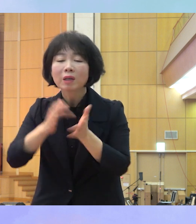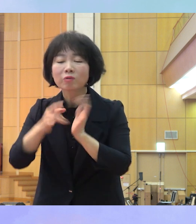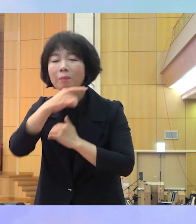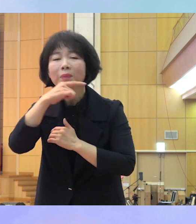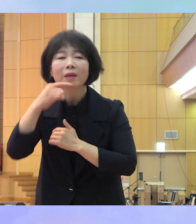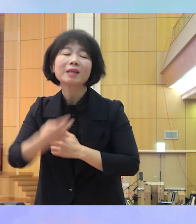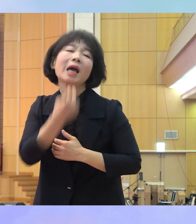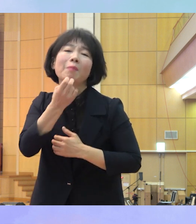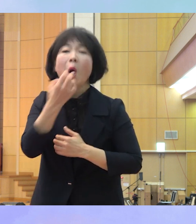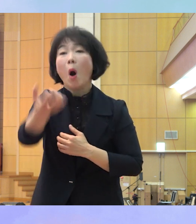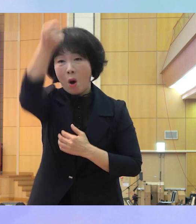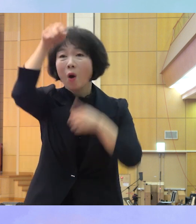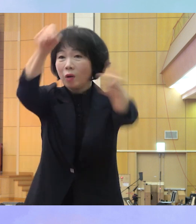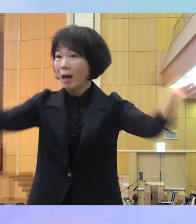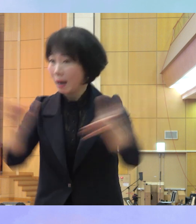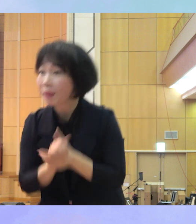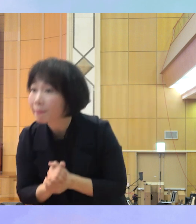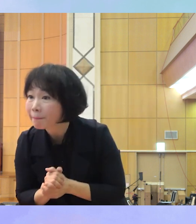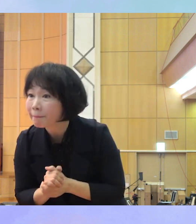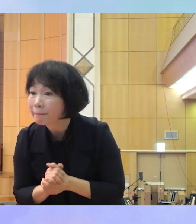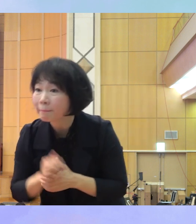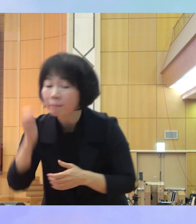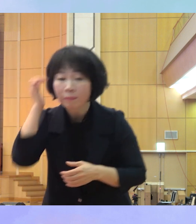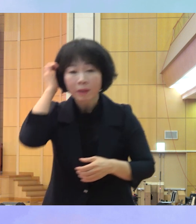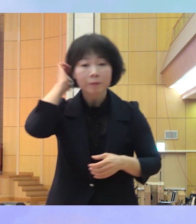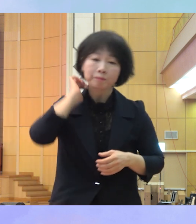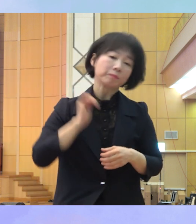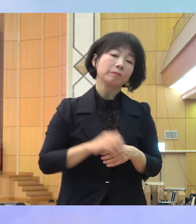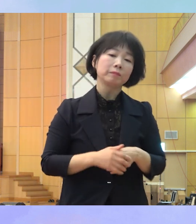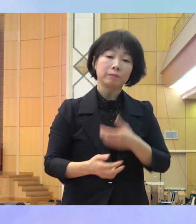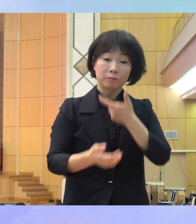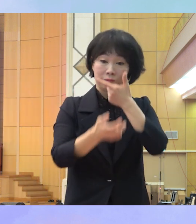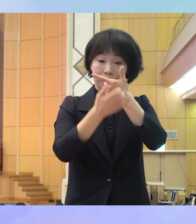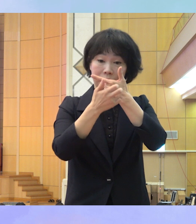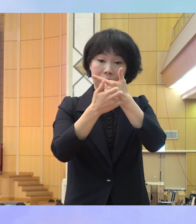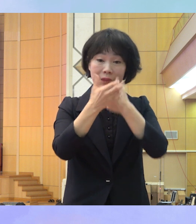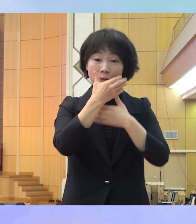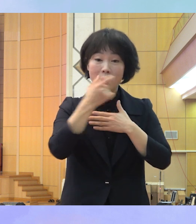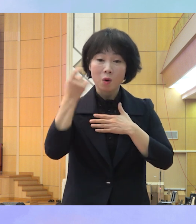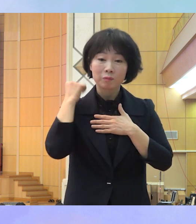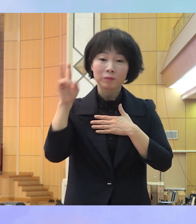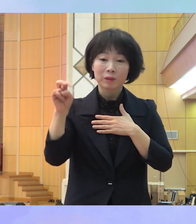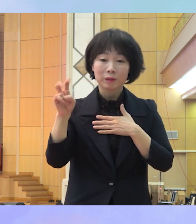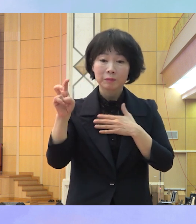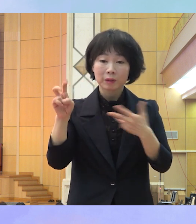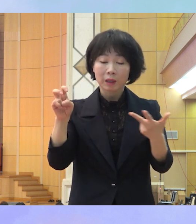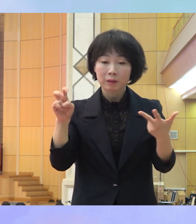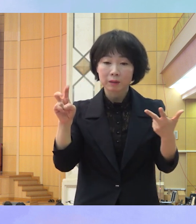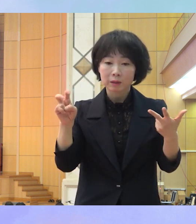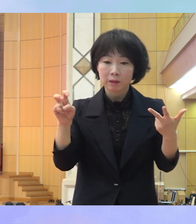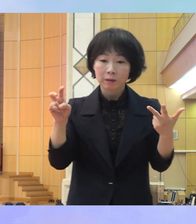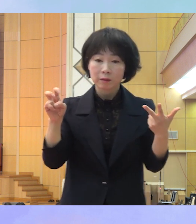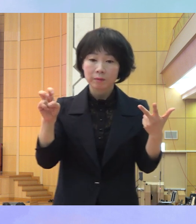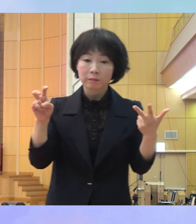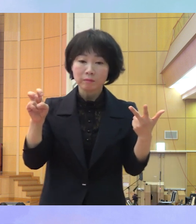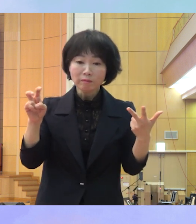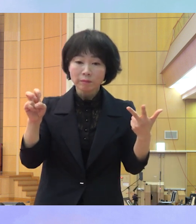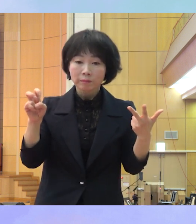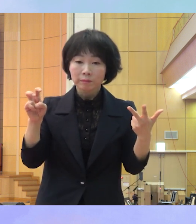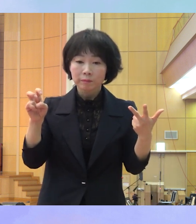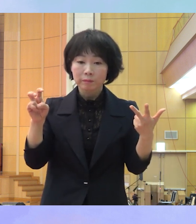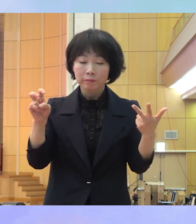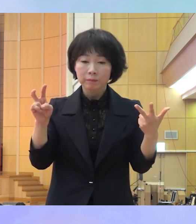누가복음 22장 7절 말씀 보니까 134페이지, 누가복음 22장